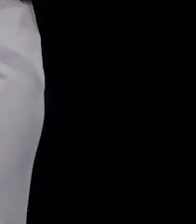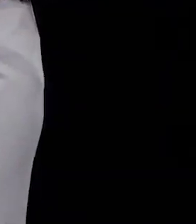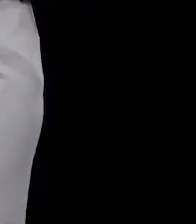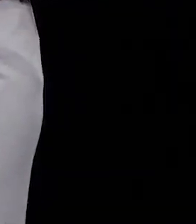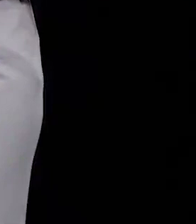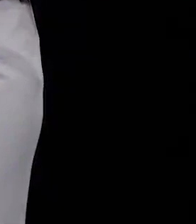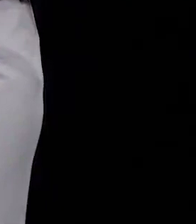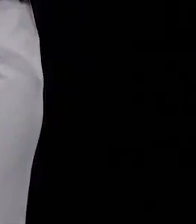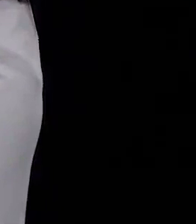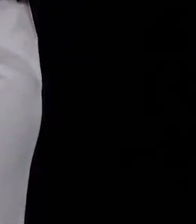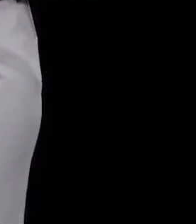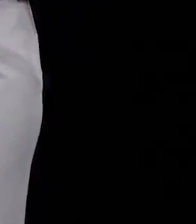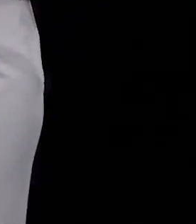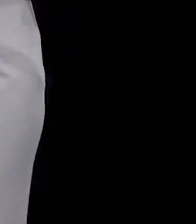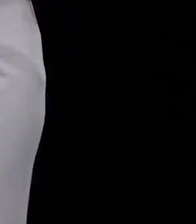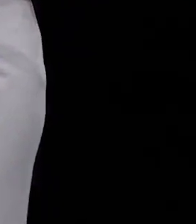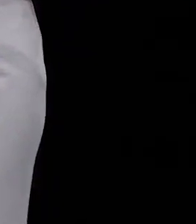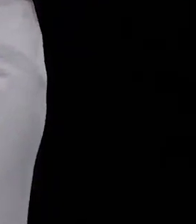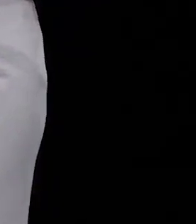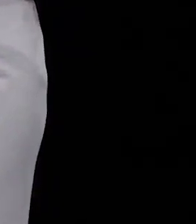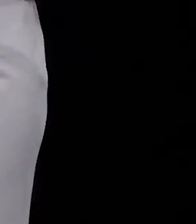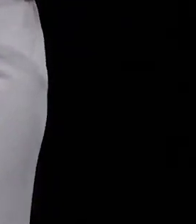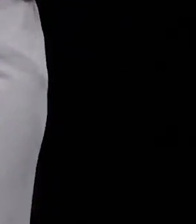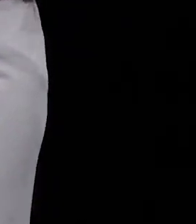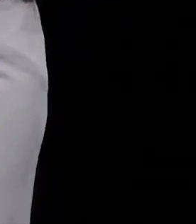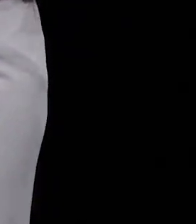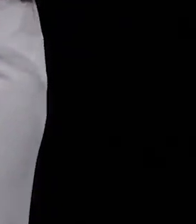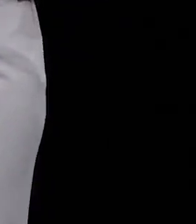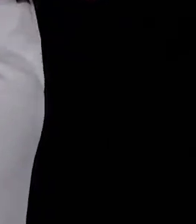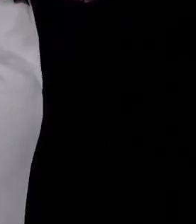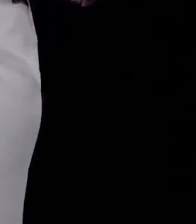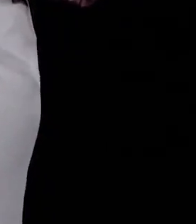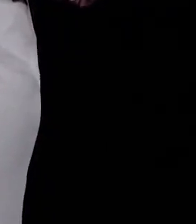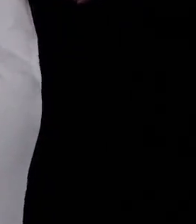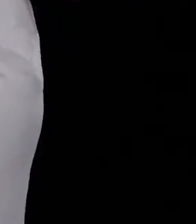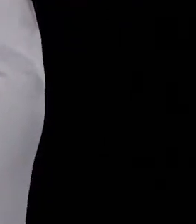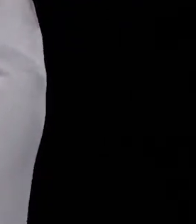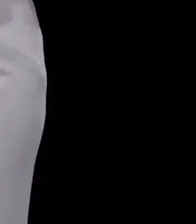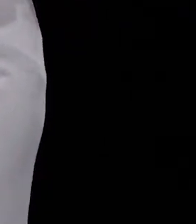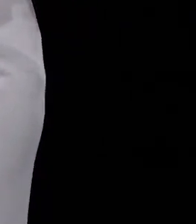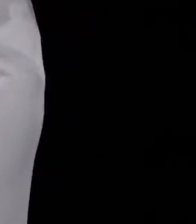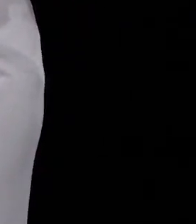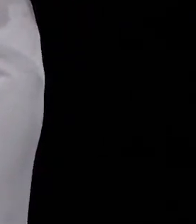언제 어디서나 내 손안의 뉴스. 광주 MBC 뉴스 유튜브 구독으로 함께하세요.